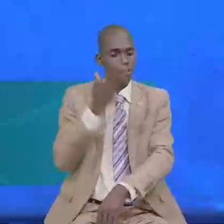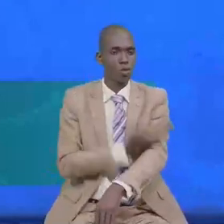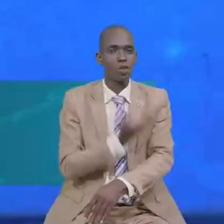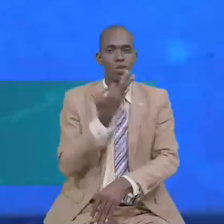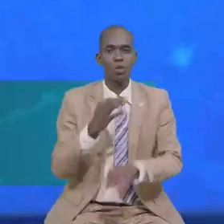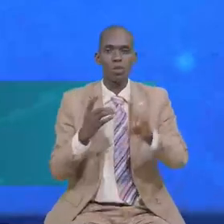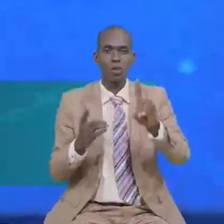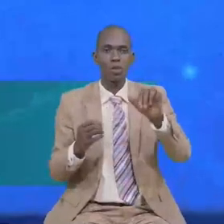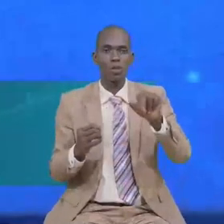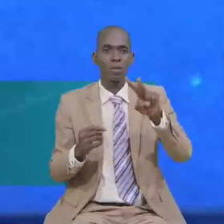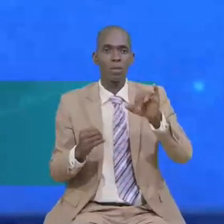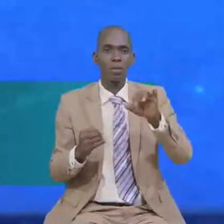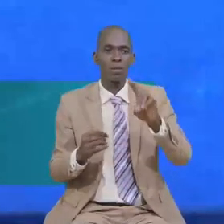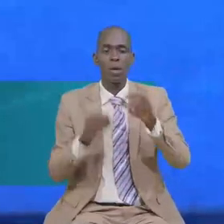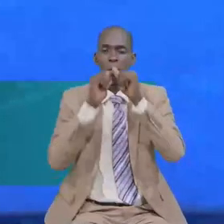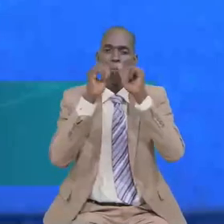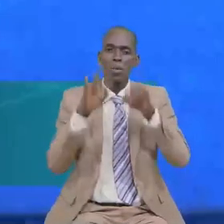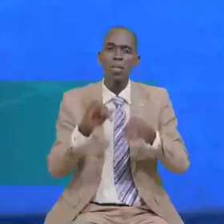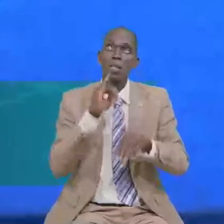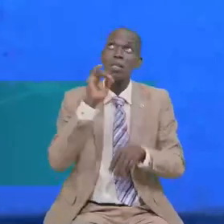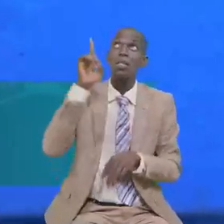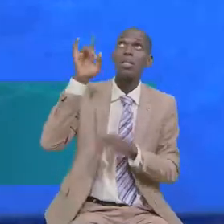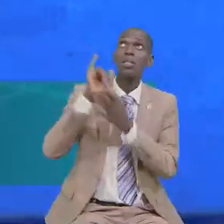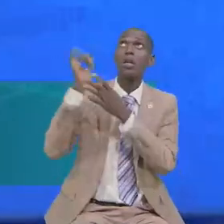Hosanna au fils de David,